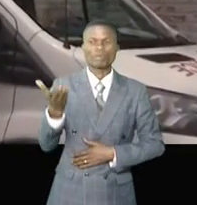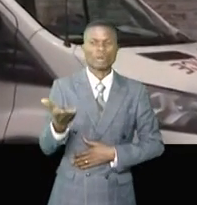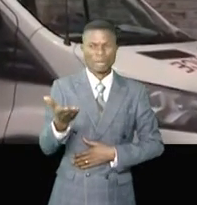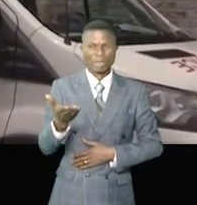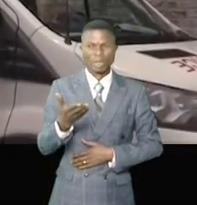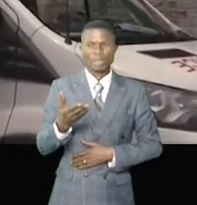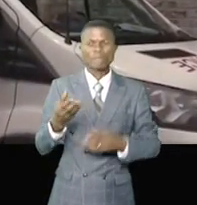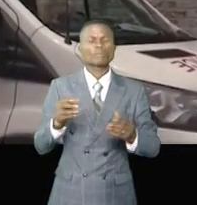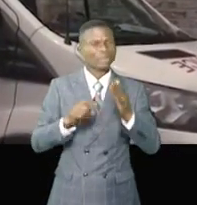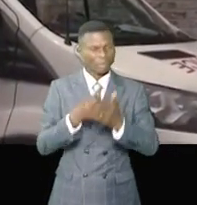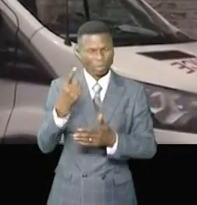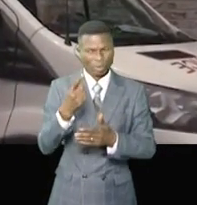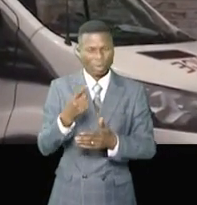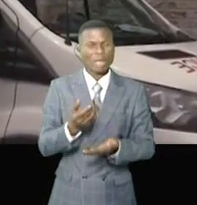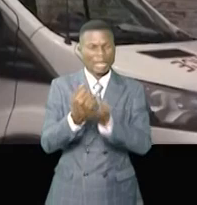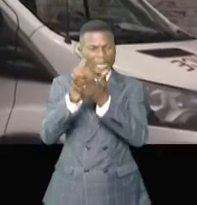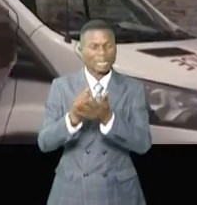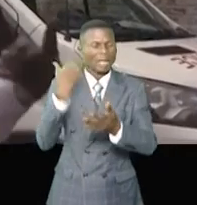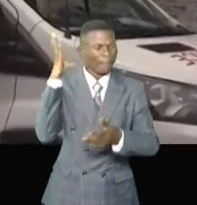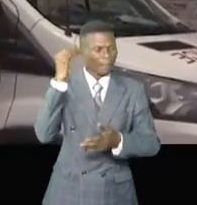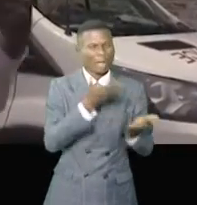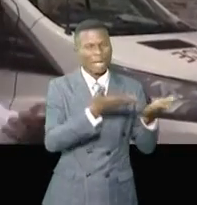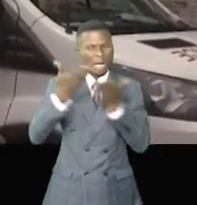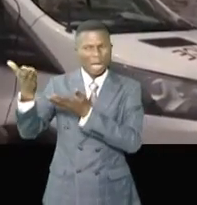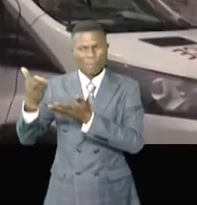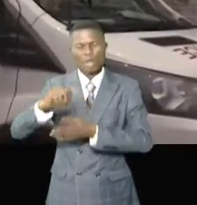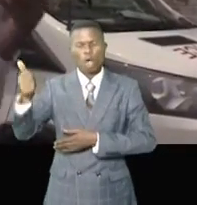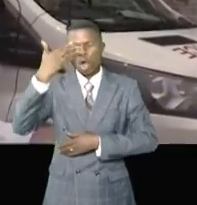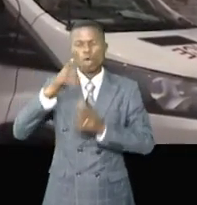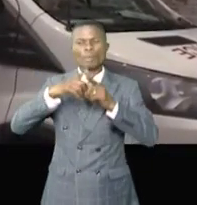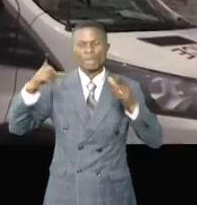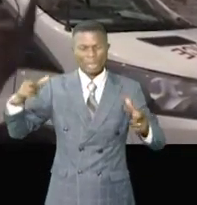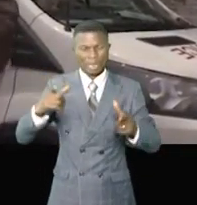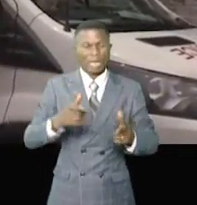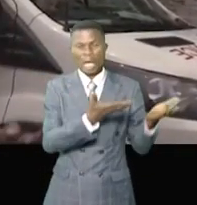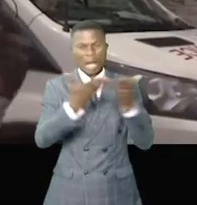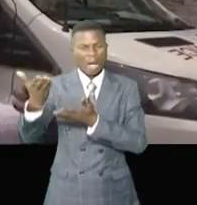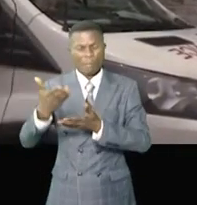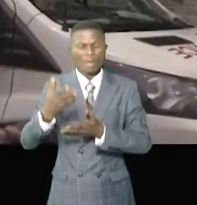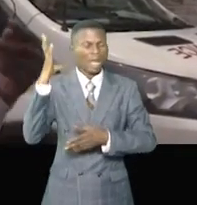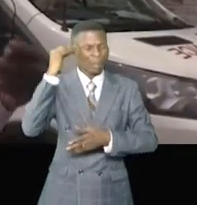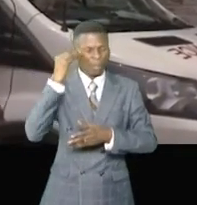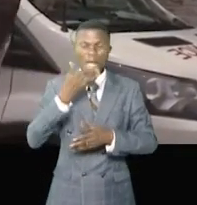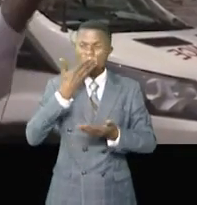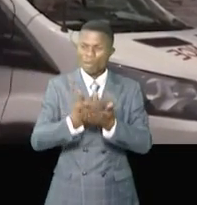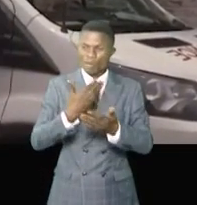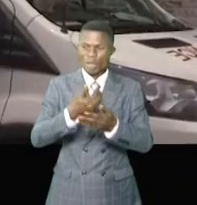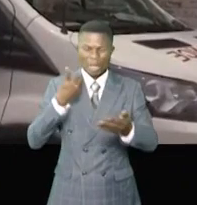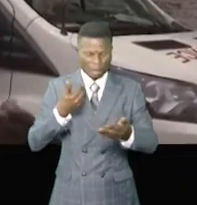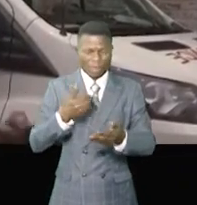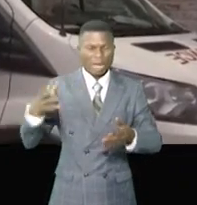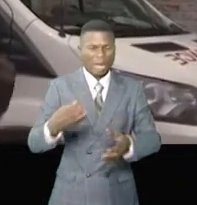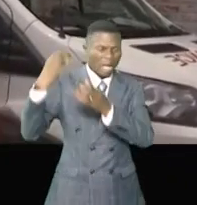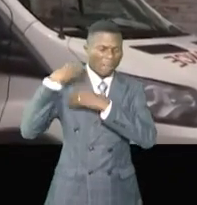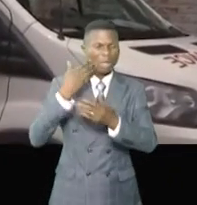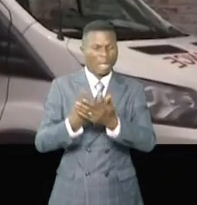c'est pour servir à l'évacuation des malades. Plus l'évacuation se fait tôt, plus la prise en charge se fait aussi tôt, et